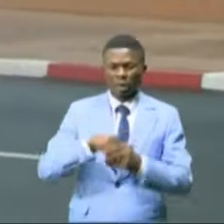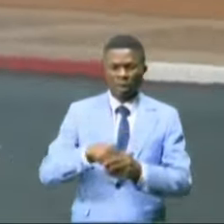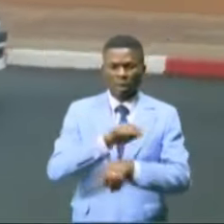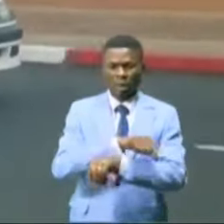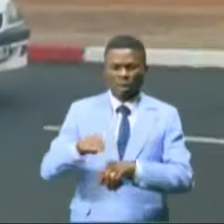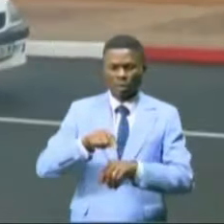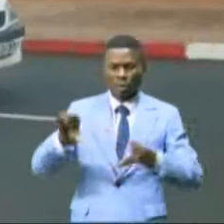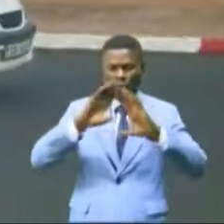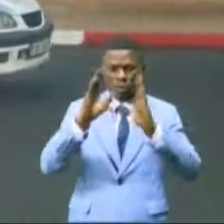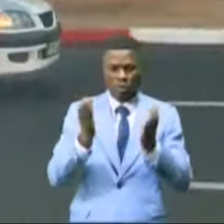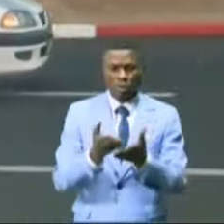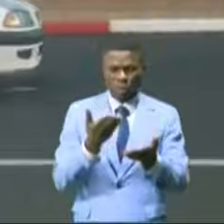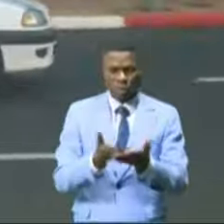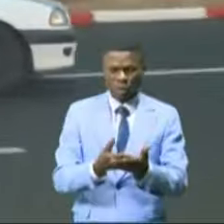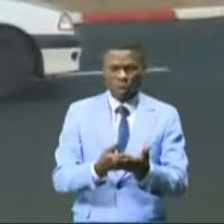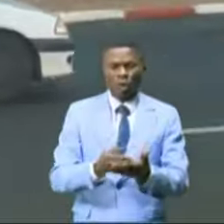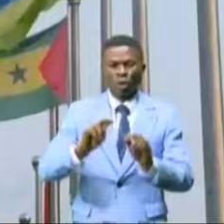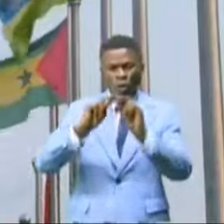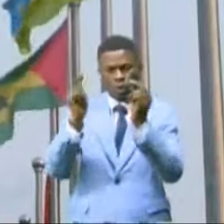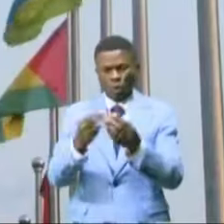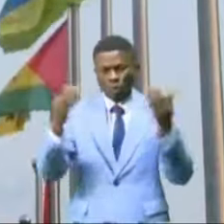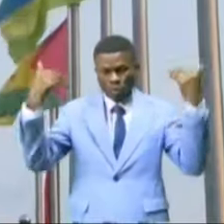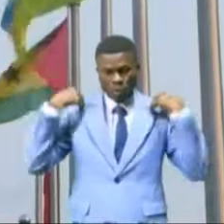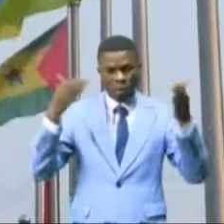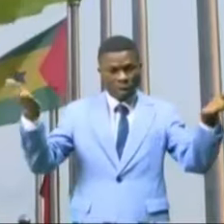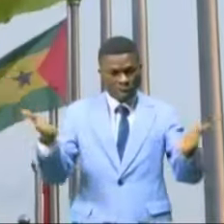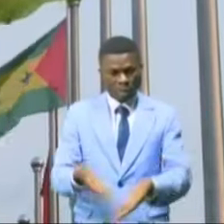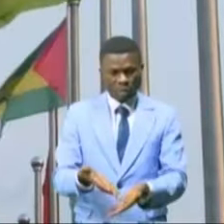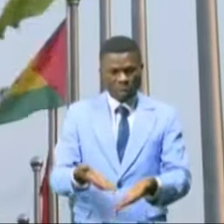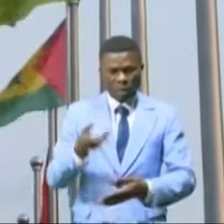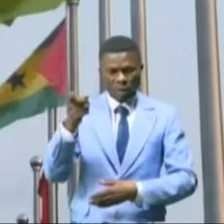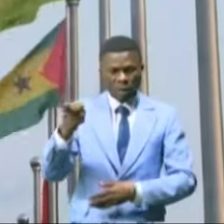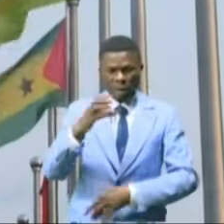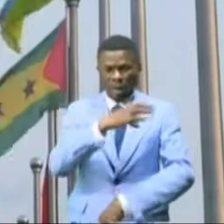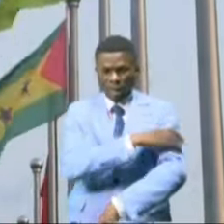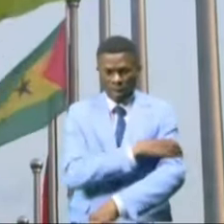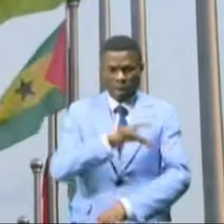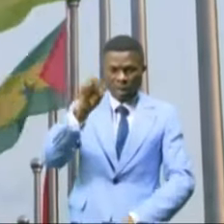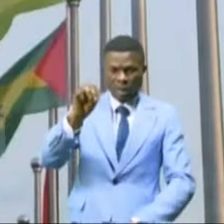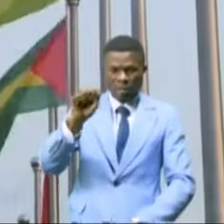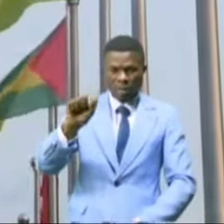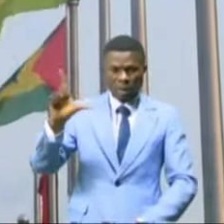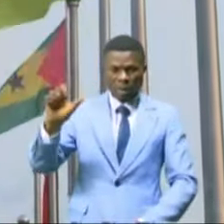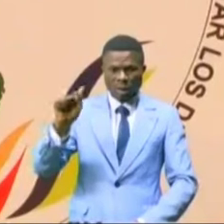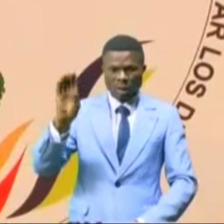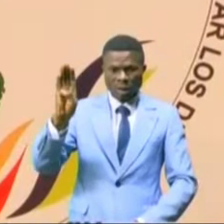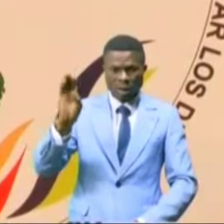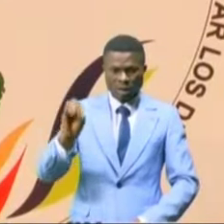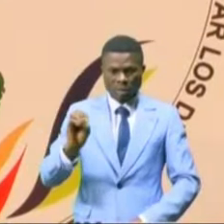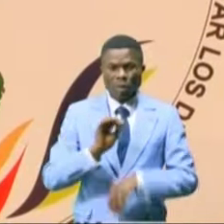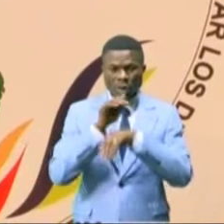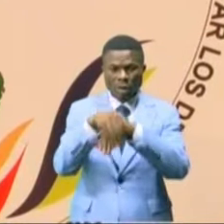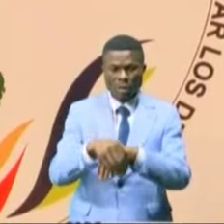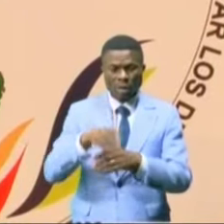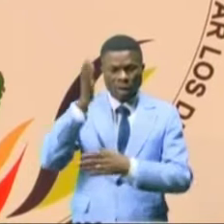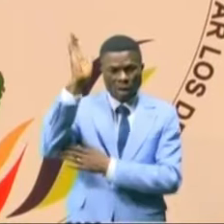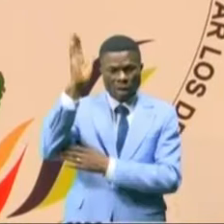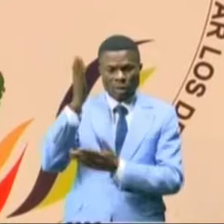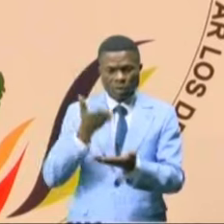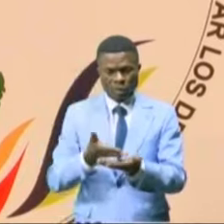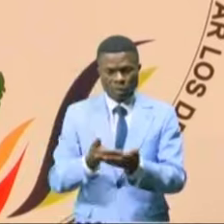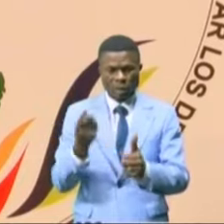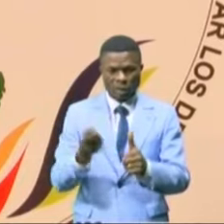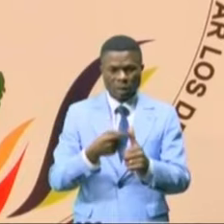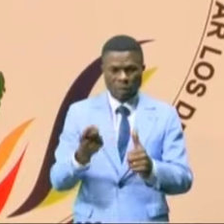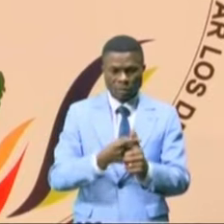instances communautaires. Quelques chefs d'État sont déjà présents dans l'île capitale Malabo pour participer à ces sommets,